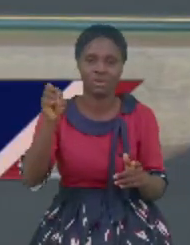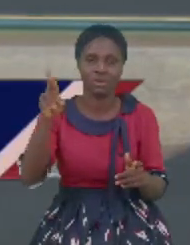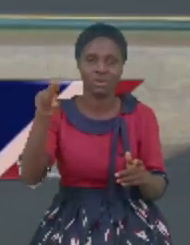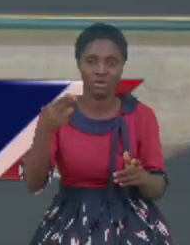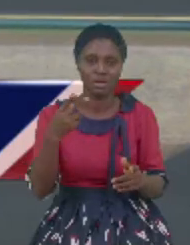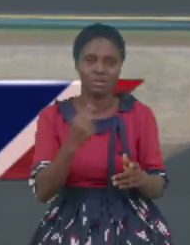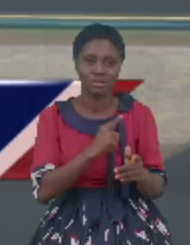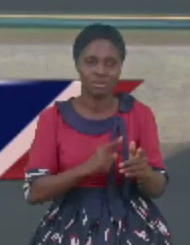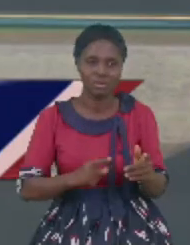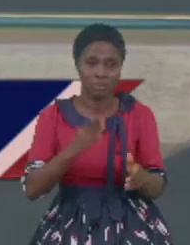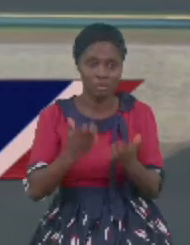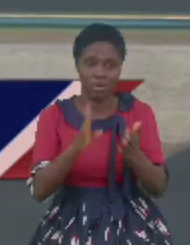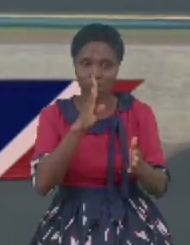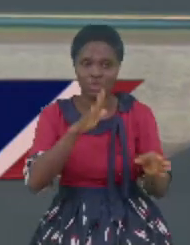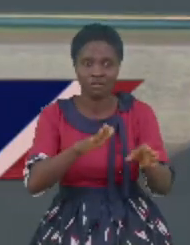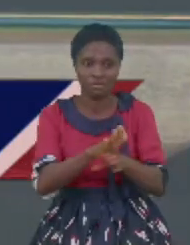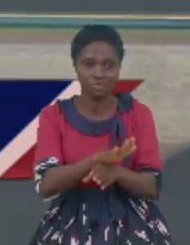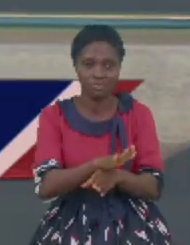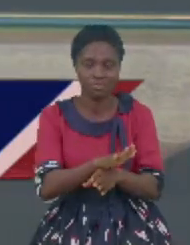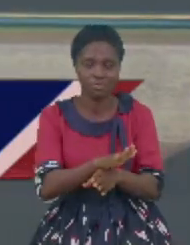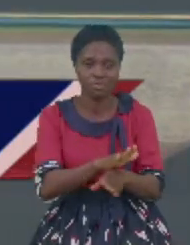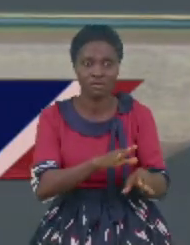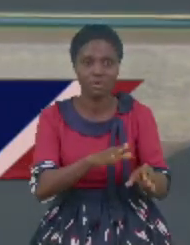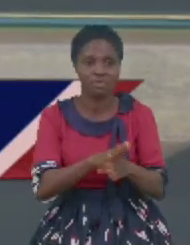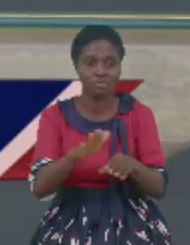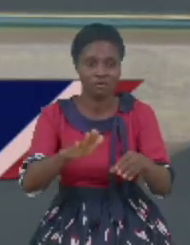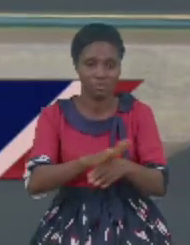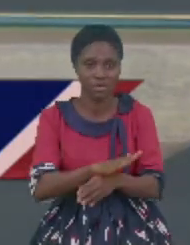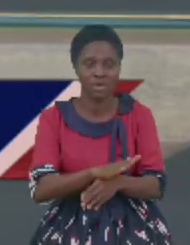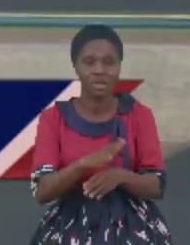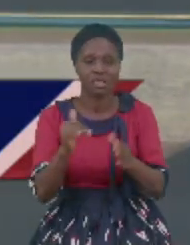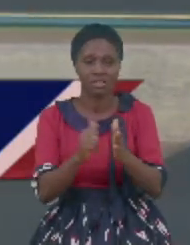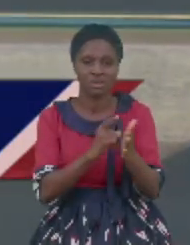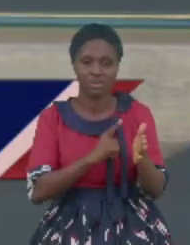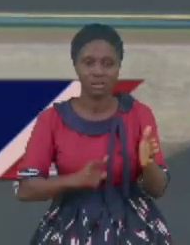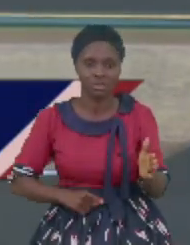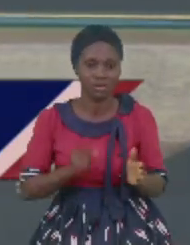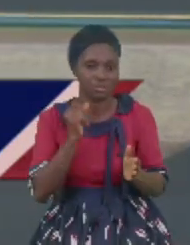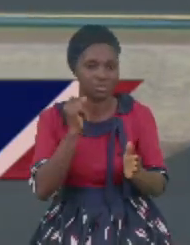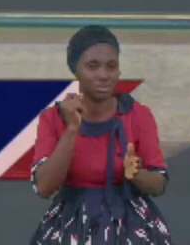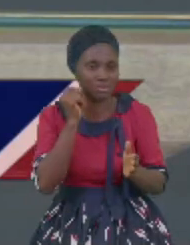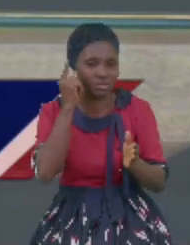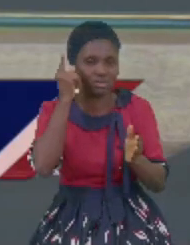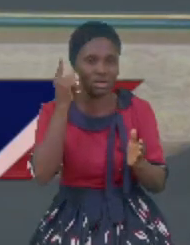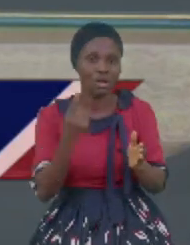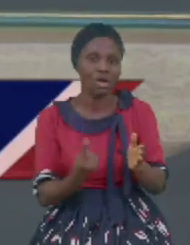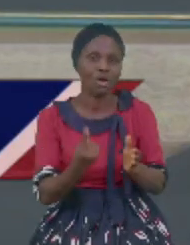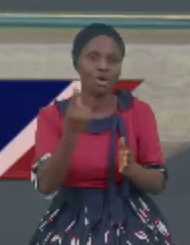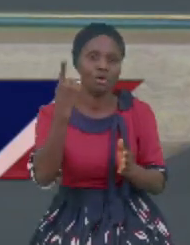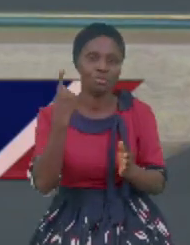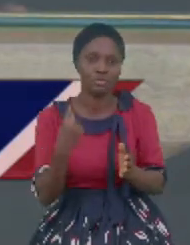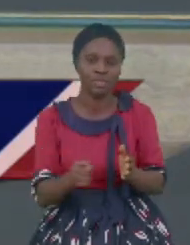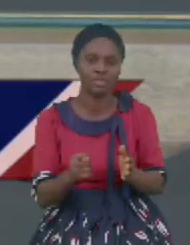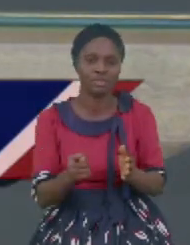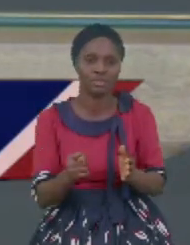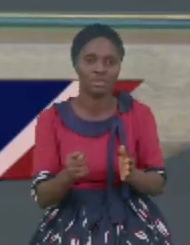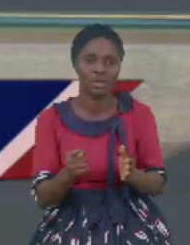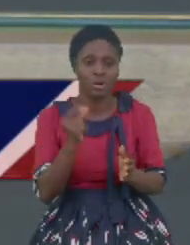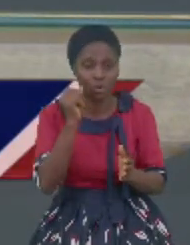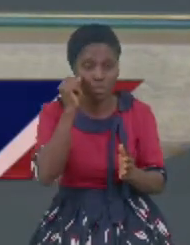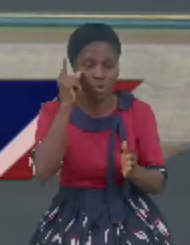l'Éternel réveilla l'esprit de Cyrus, roi de Perse, qui fit faire de